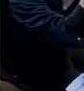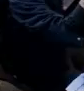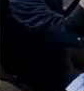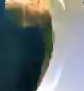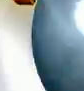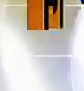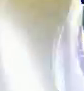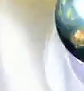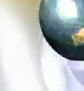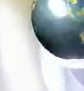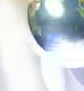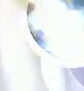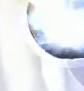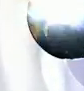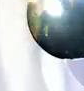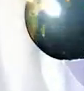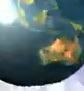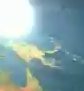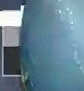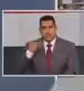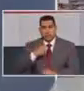कर दिया था।